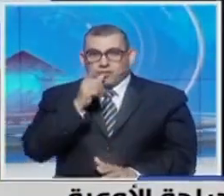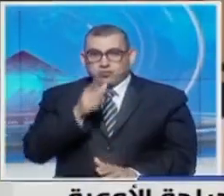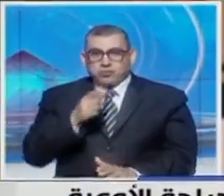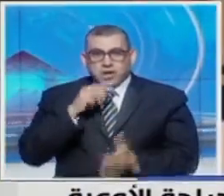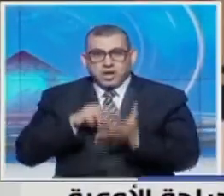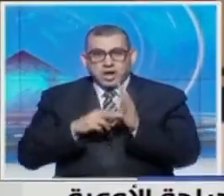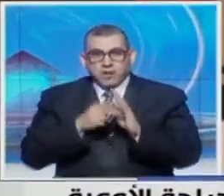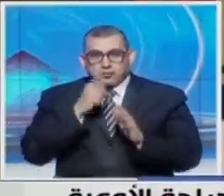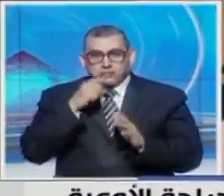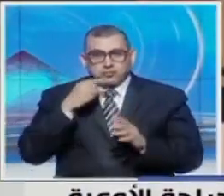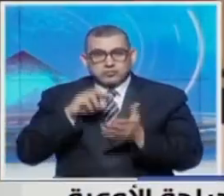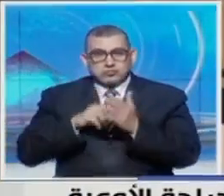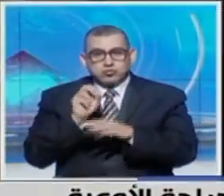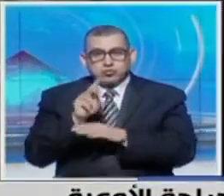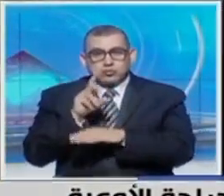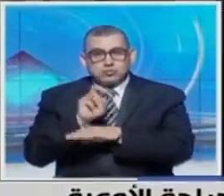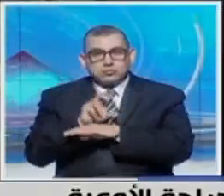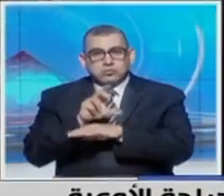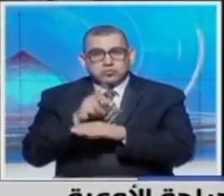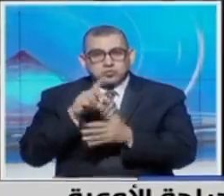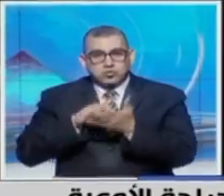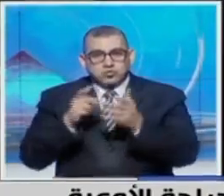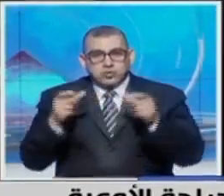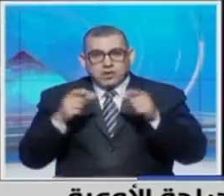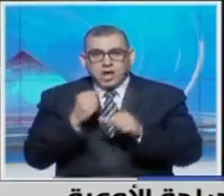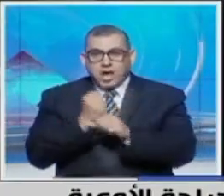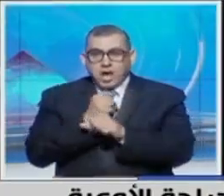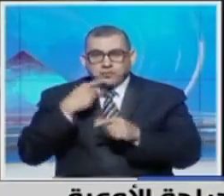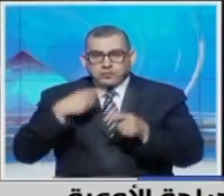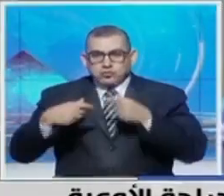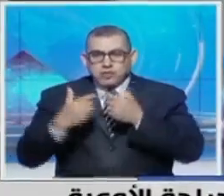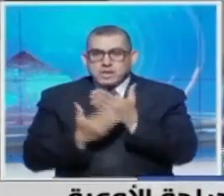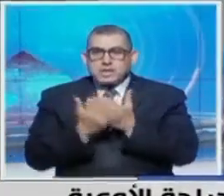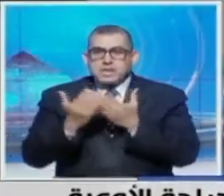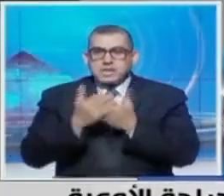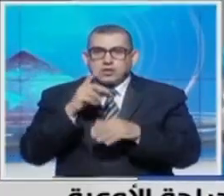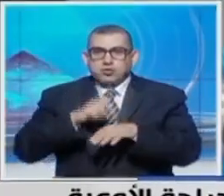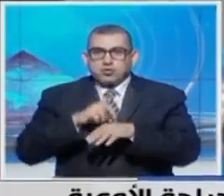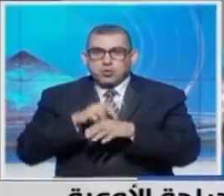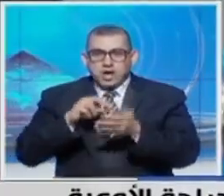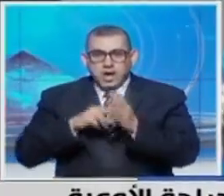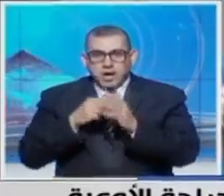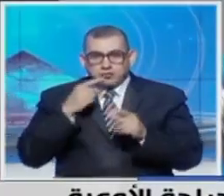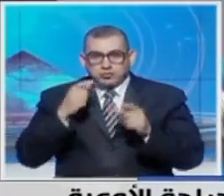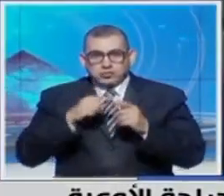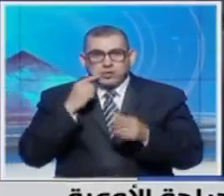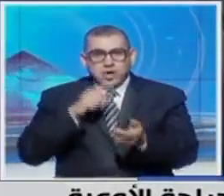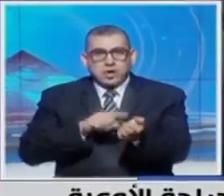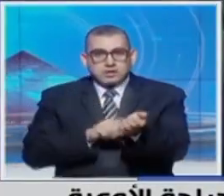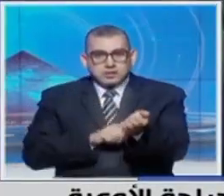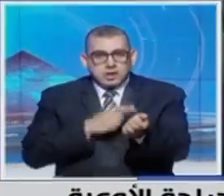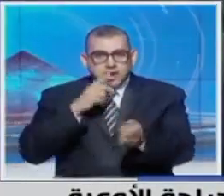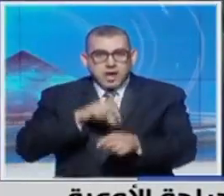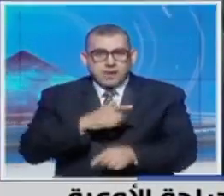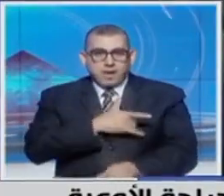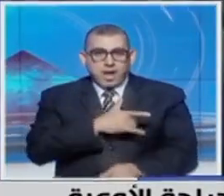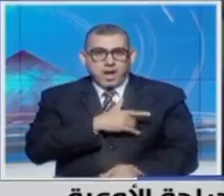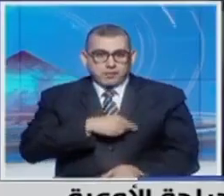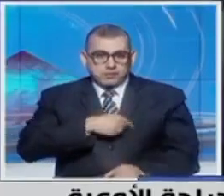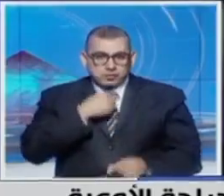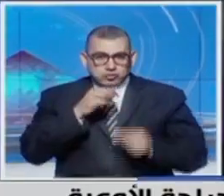الطبي المستمر وتأهيل الأطباء الشبان في التعامل مع أحدث التقنيات العالمية لعلاج الشريان الأورطي والأمراض